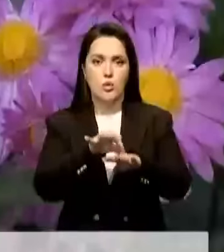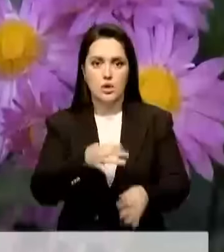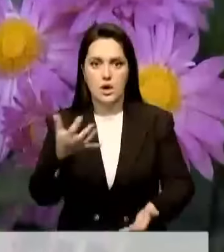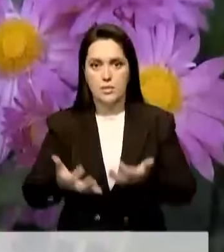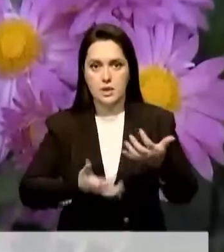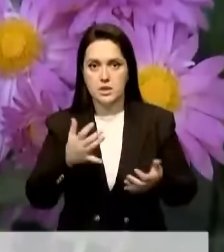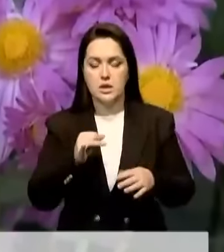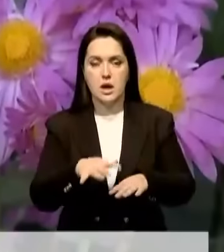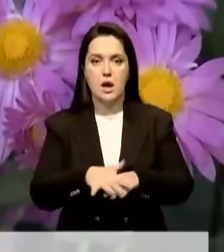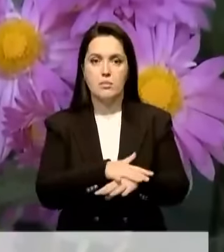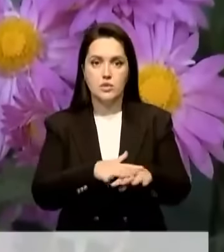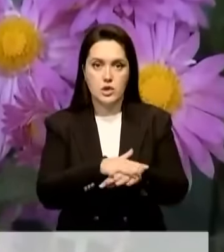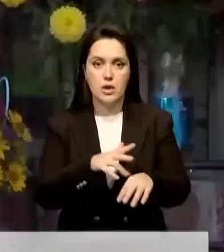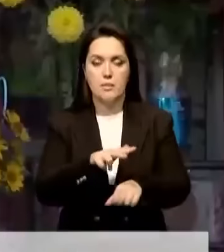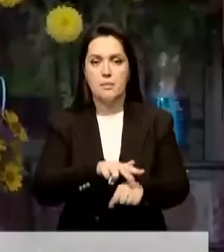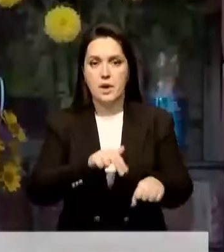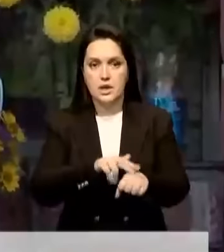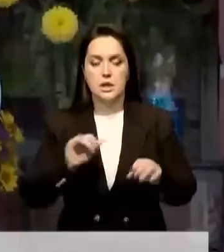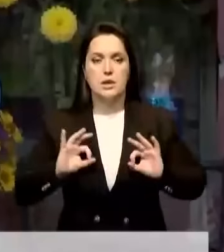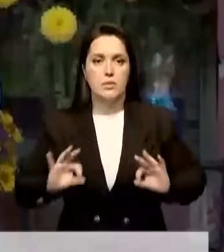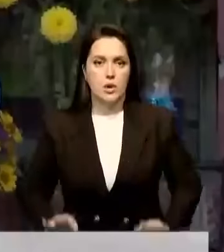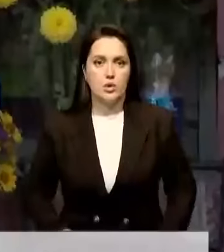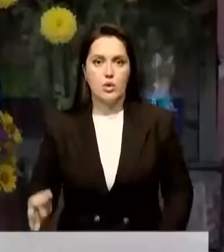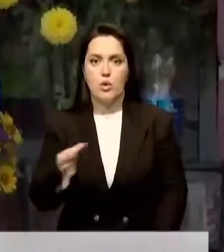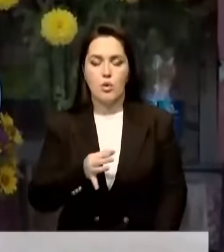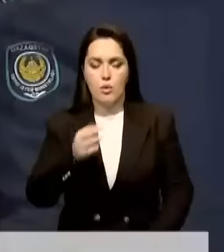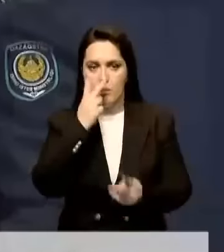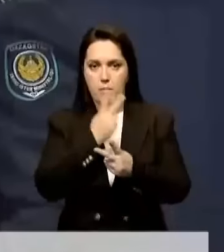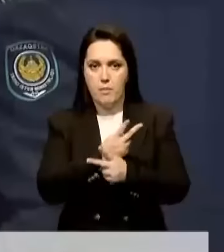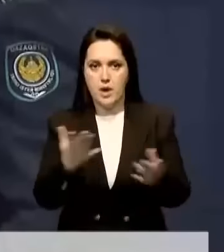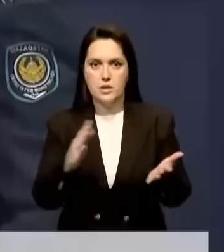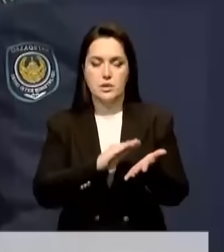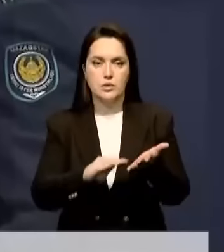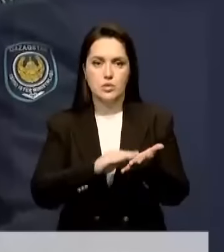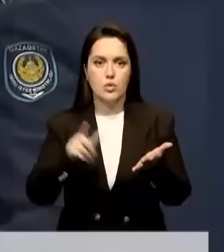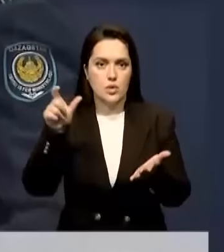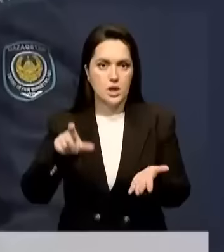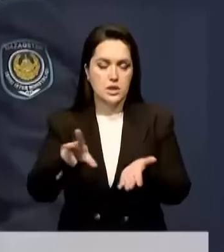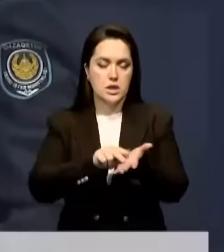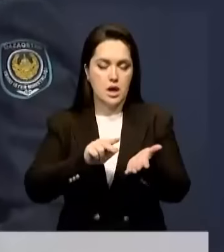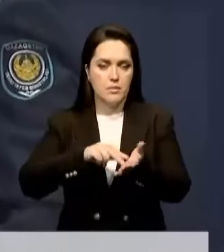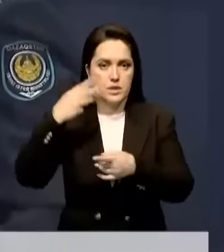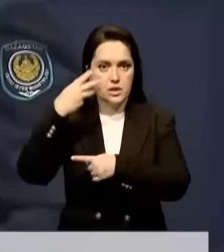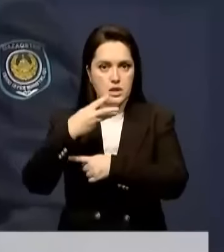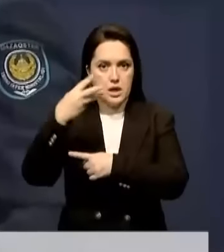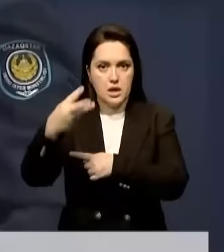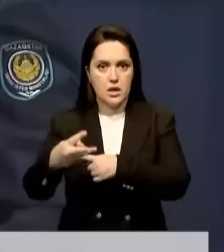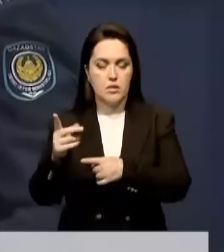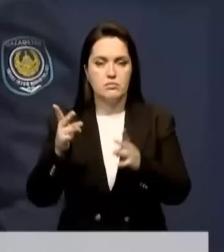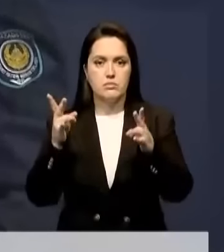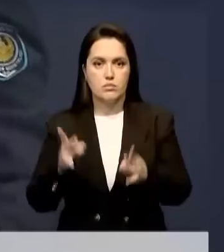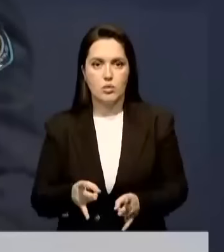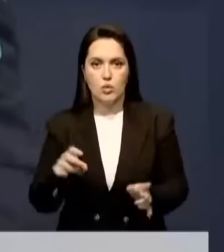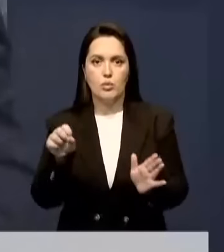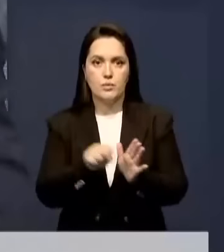сама общественность. Полицейские и прокуроры области показали журналистам запись с камер наблюдения, где произошло